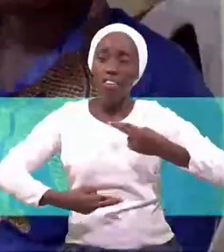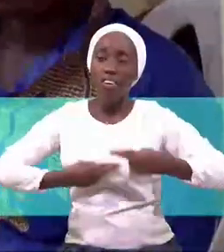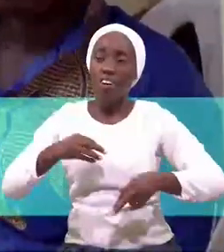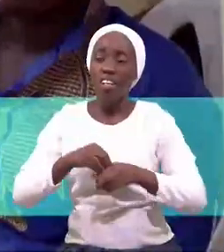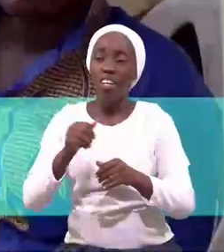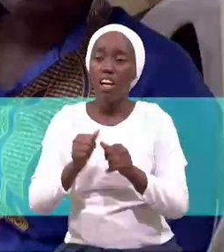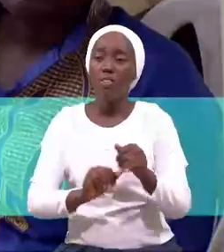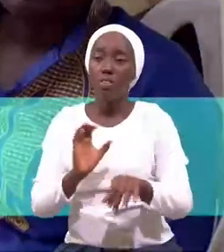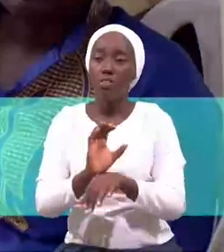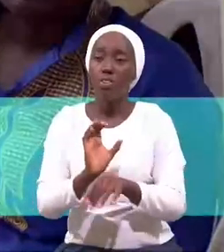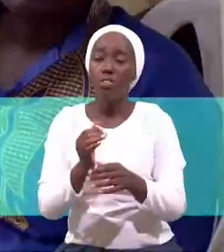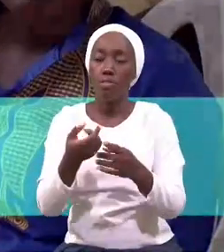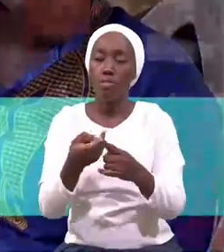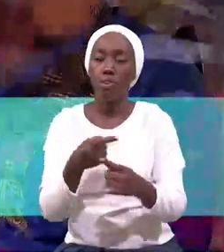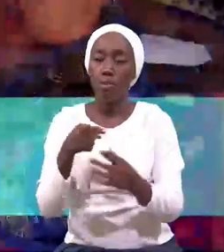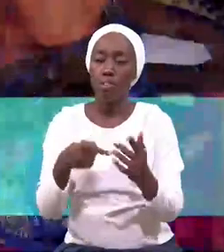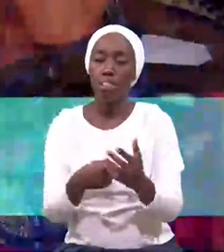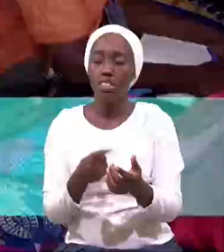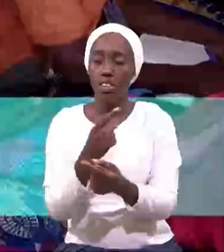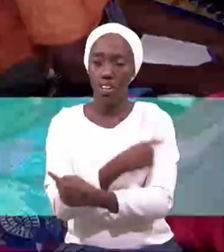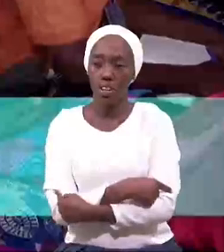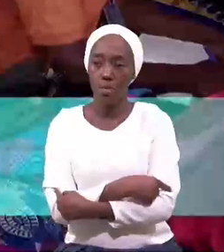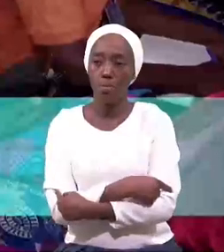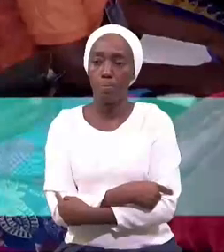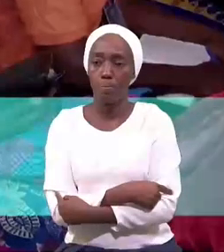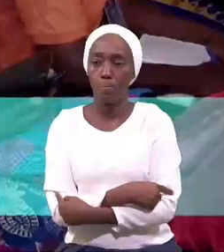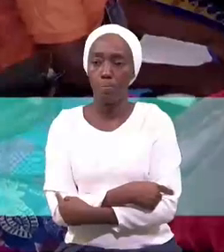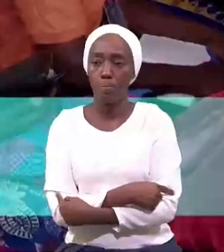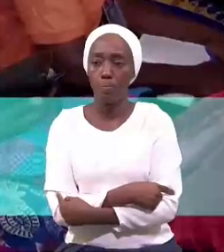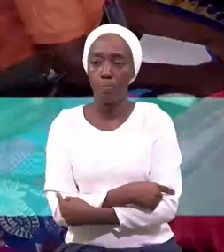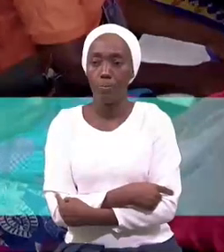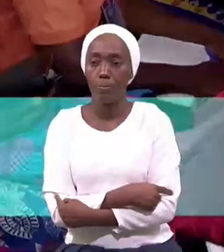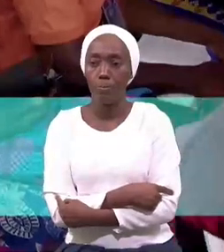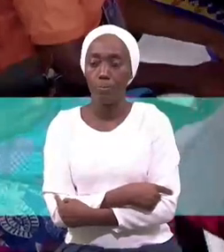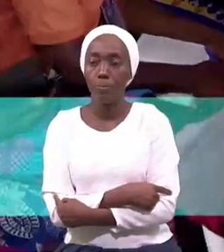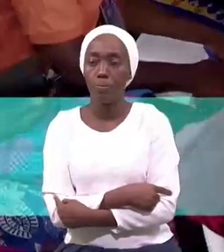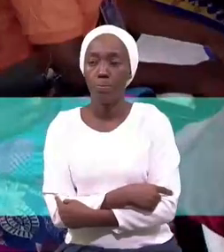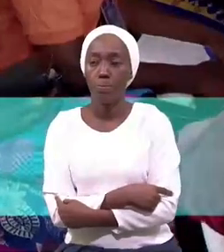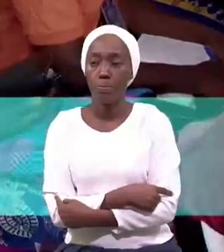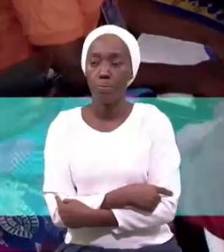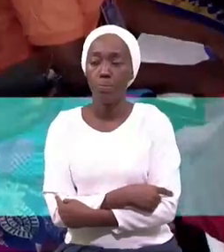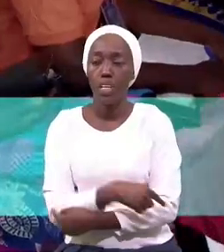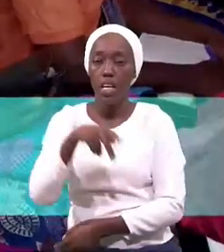s'ils peuvent comprendre tout ce que nous disons et les mettre en pratique, à partir de ce jour, il y aura les réveils dans chaque église.